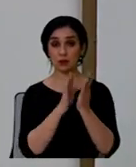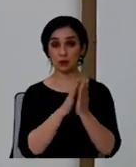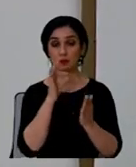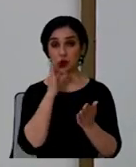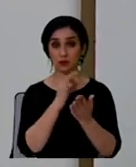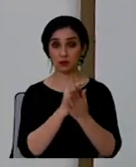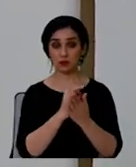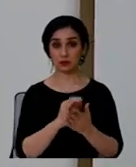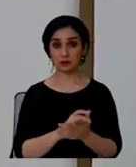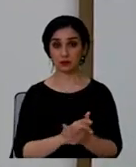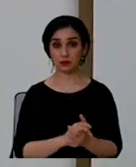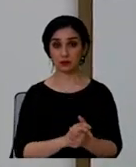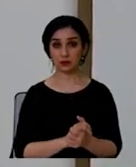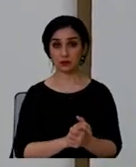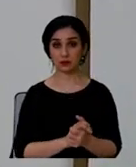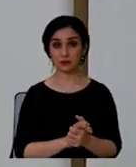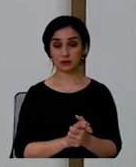ответ.